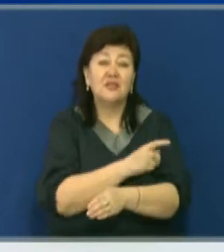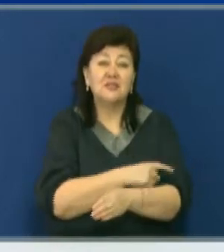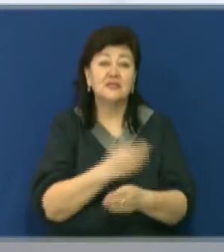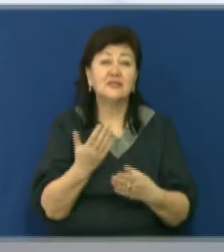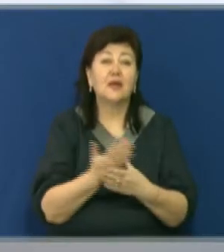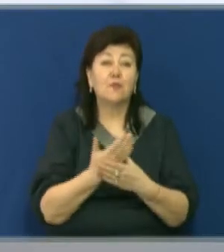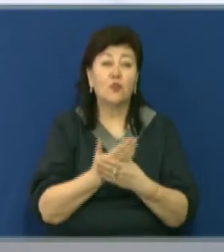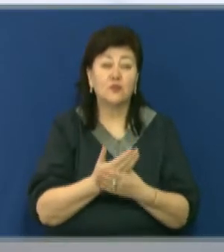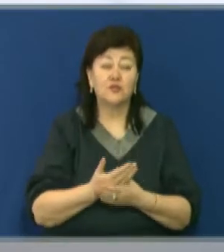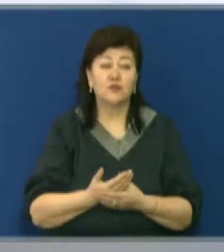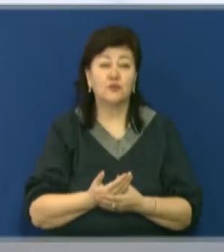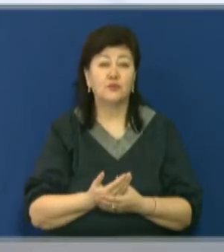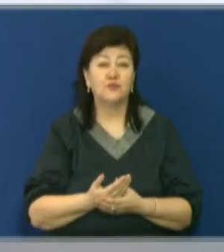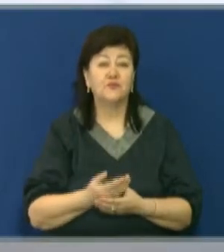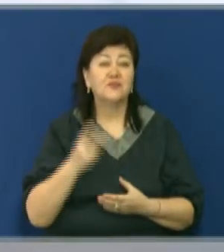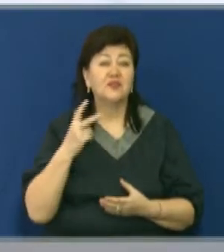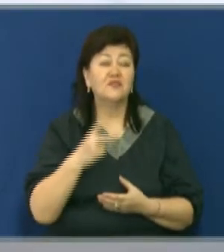жасалды.